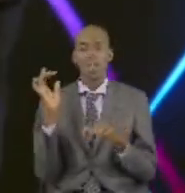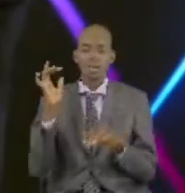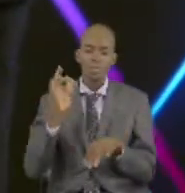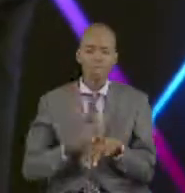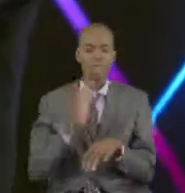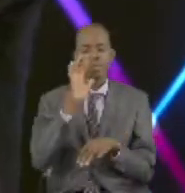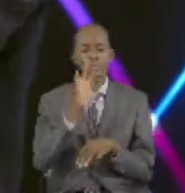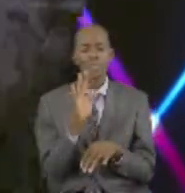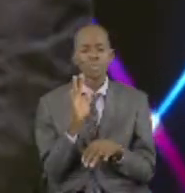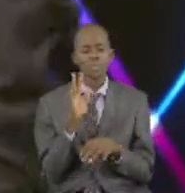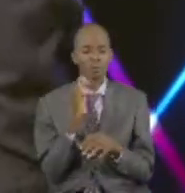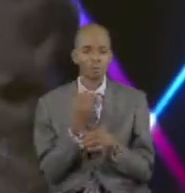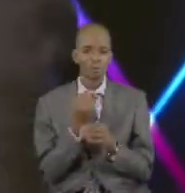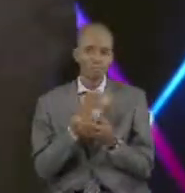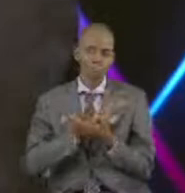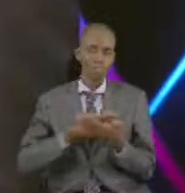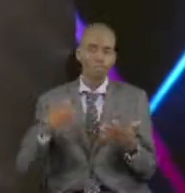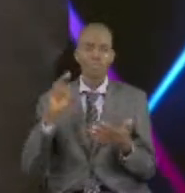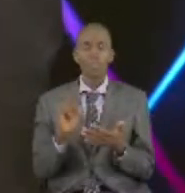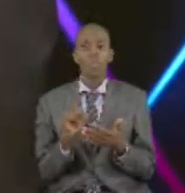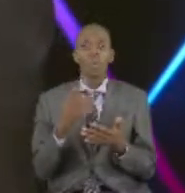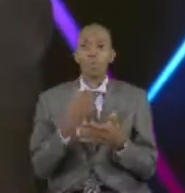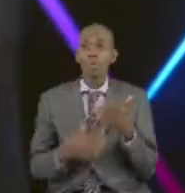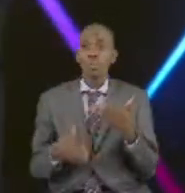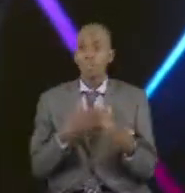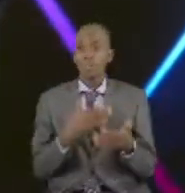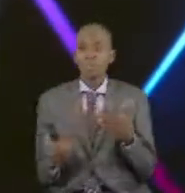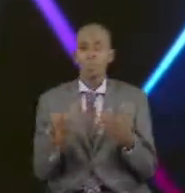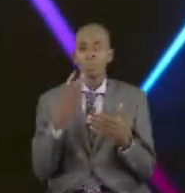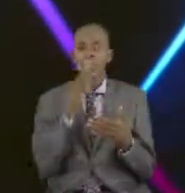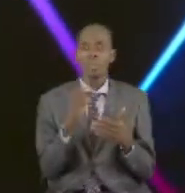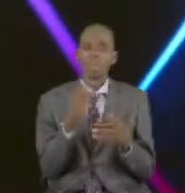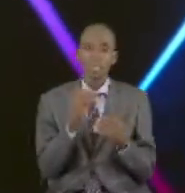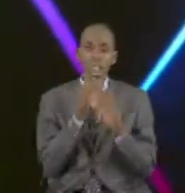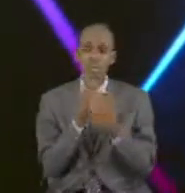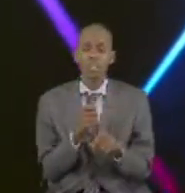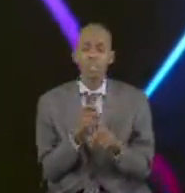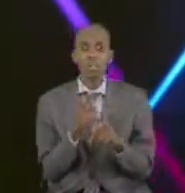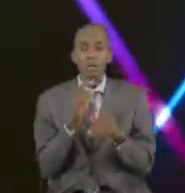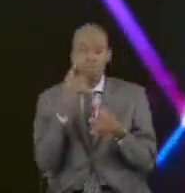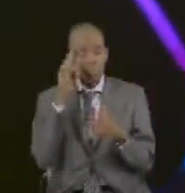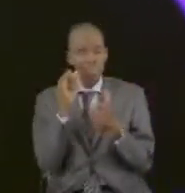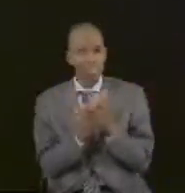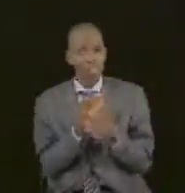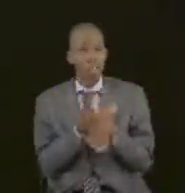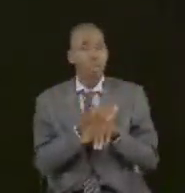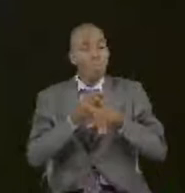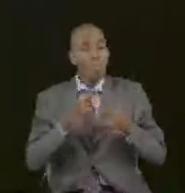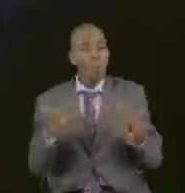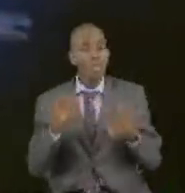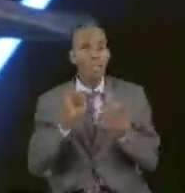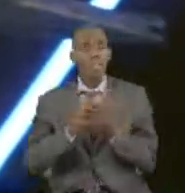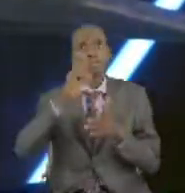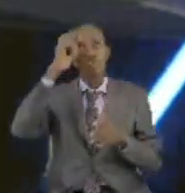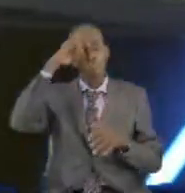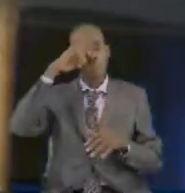affecte votre certification peu importe la raison que vous avancez pour eux c'est tromper rire mais la sagesse qui vient